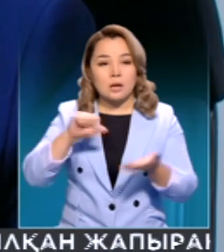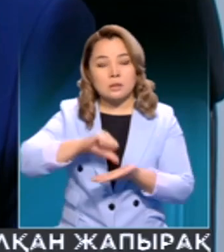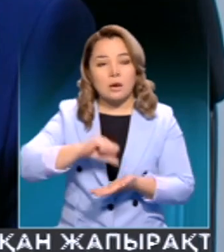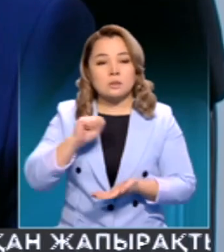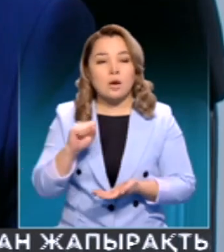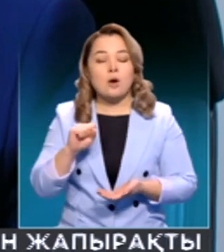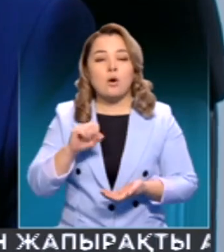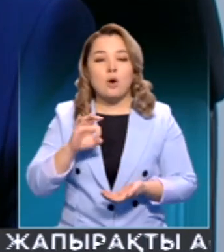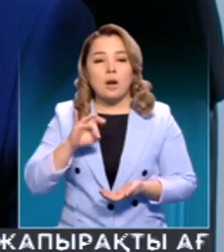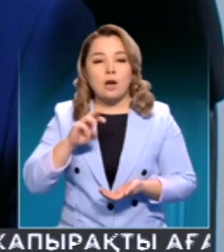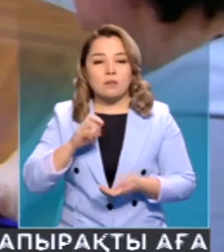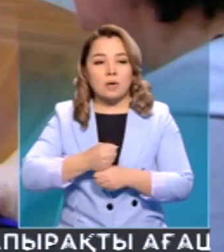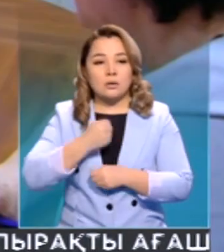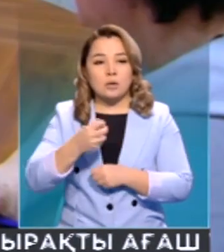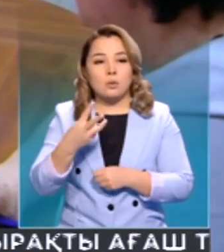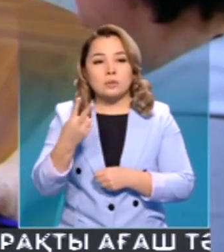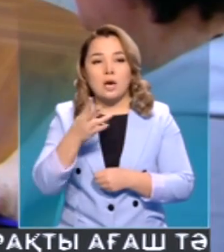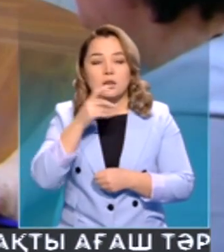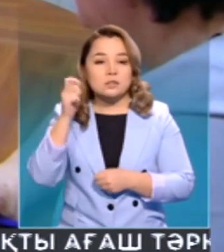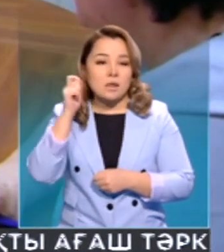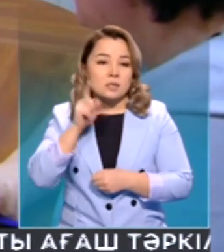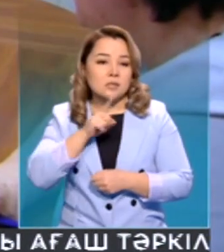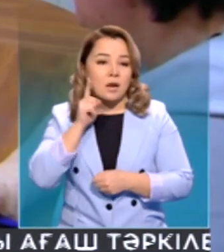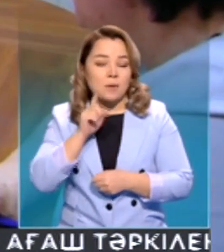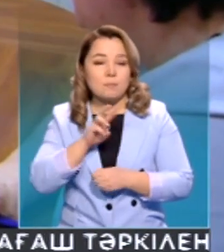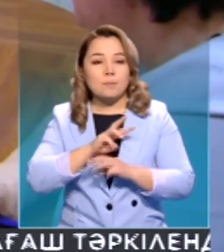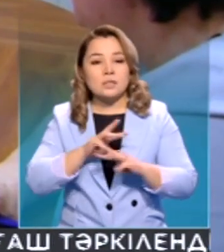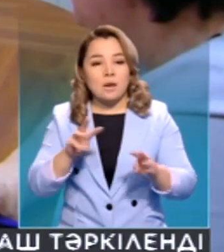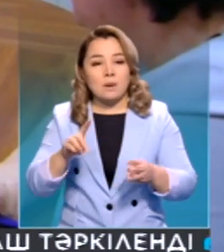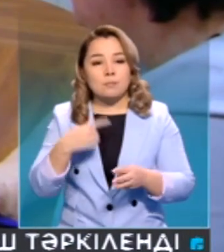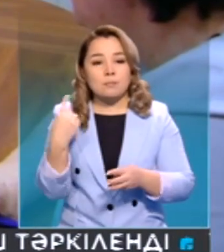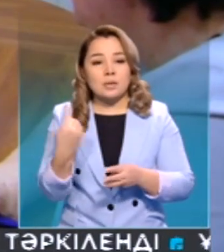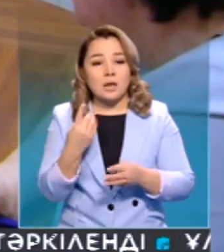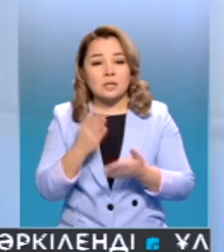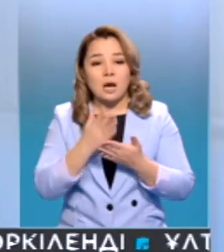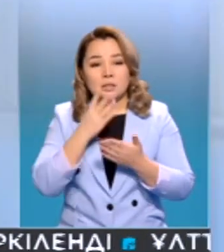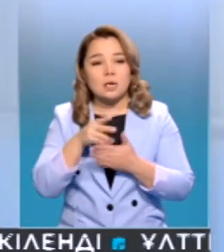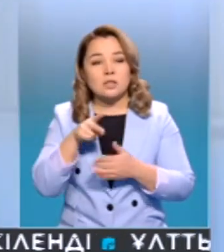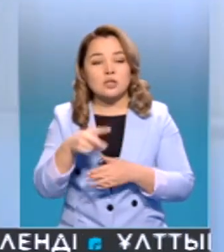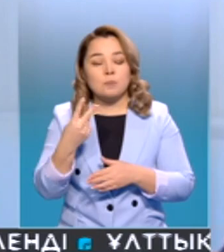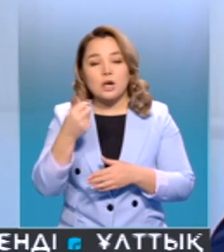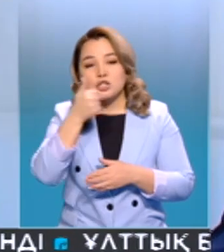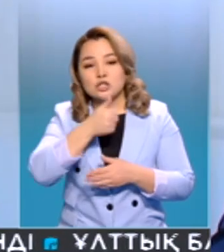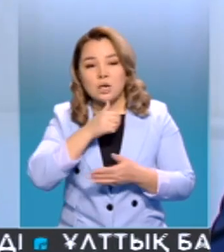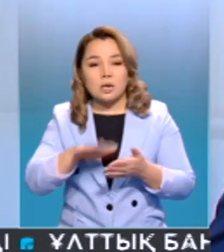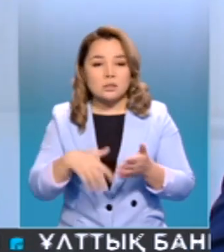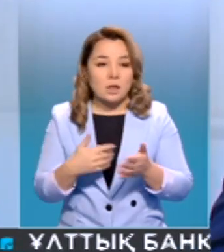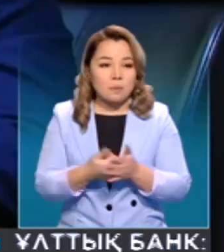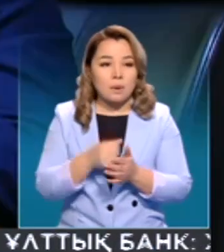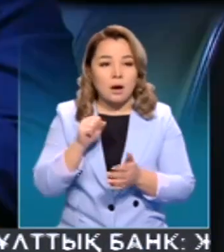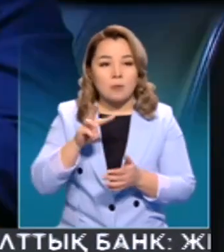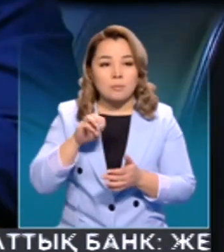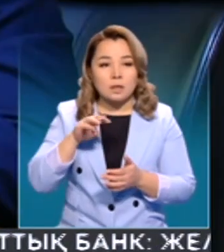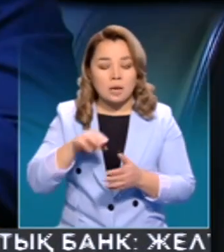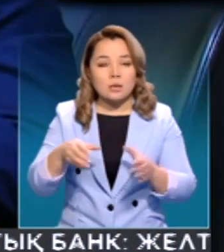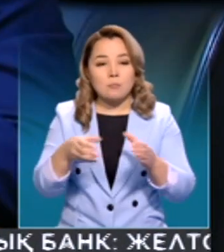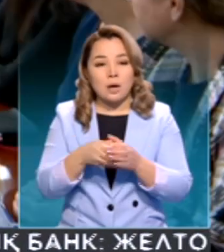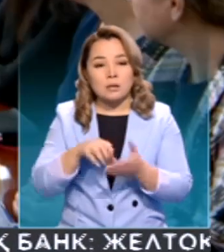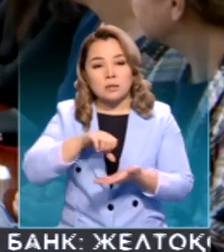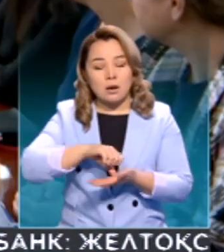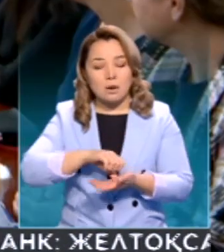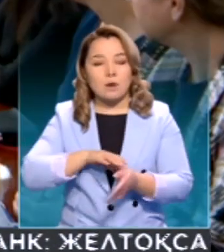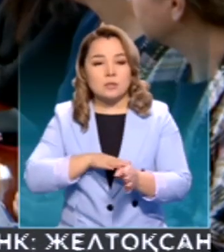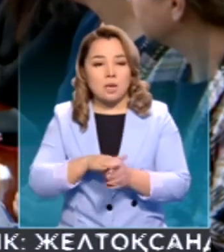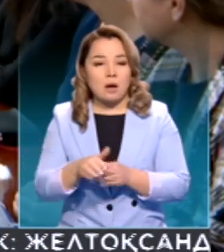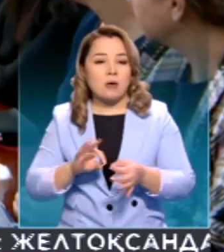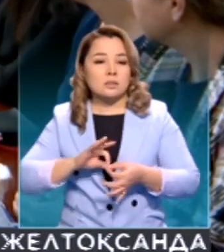Оралов келді. 32 жастағы маман ең жас министрлердің бірі. 2022 жылдың ақпанынан бері Аманат партиясының атқарушы хатшысы болған.